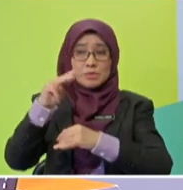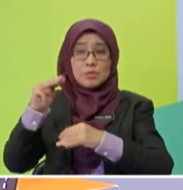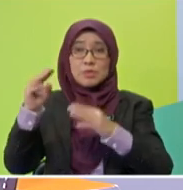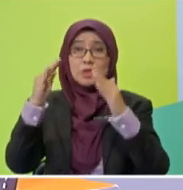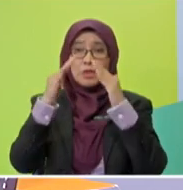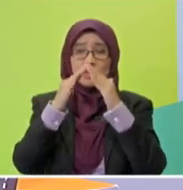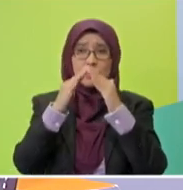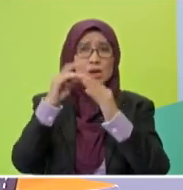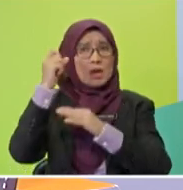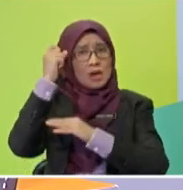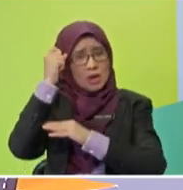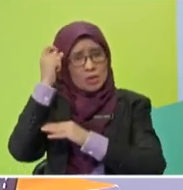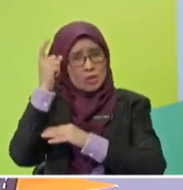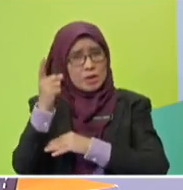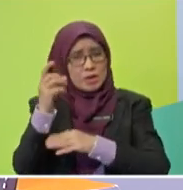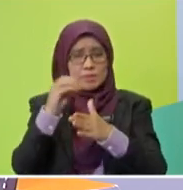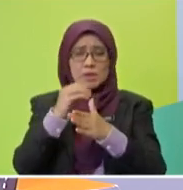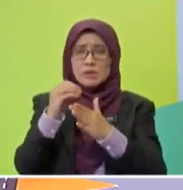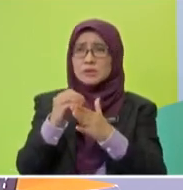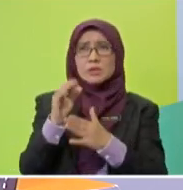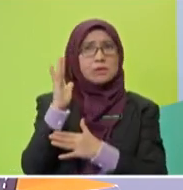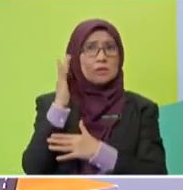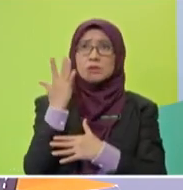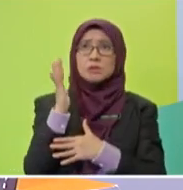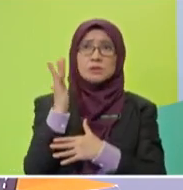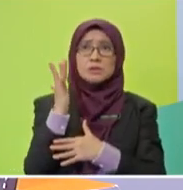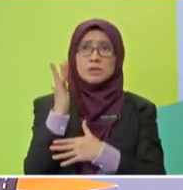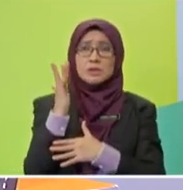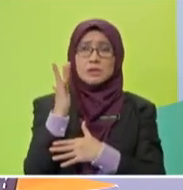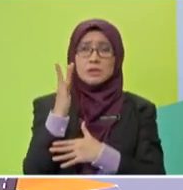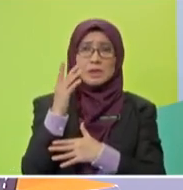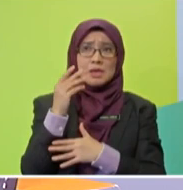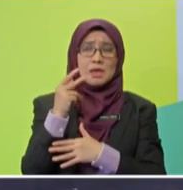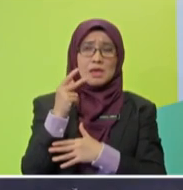paham tidak tentang konsep panjang dan pendek